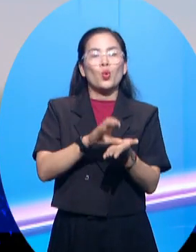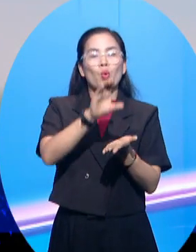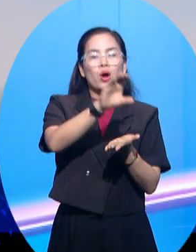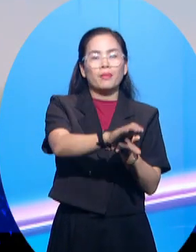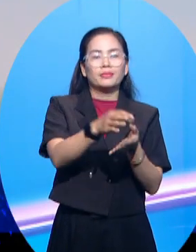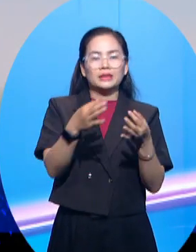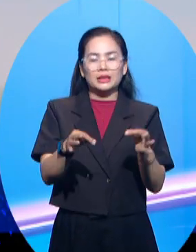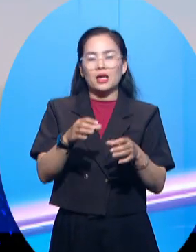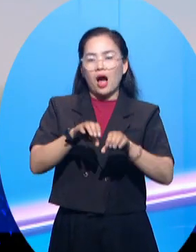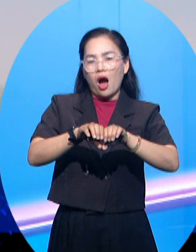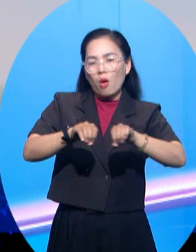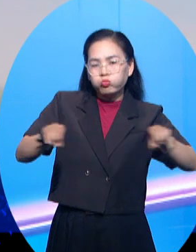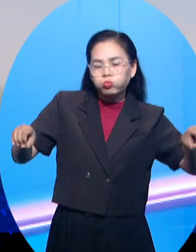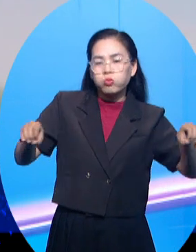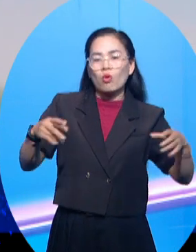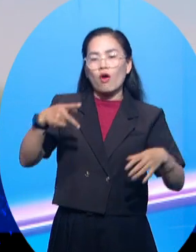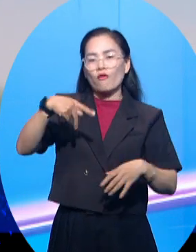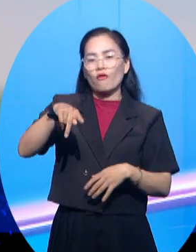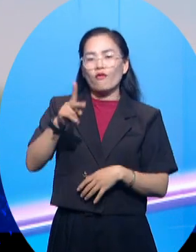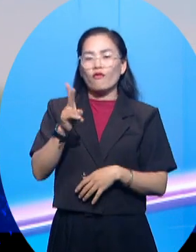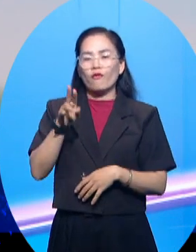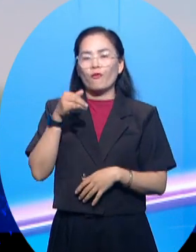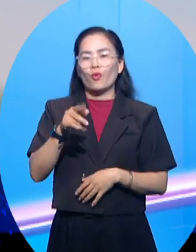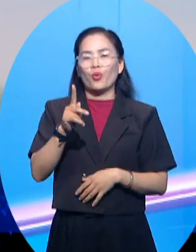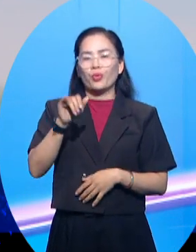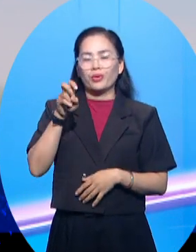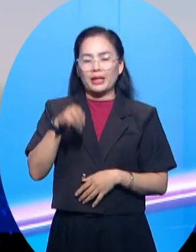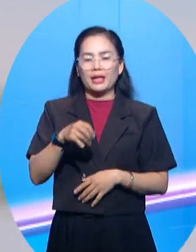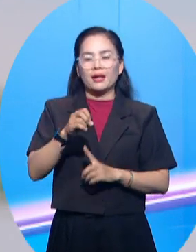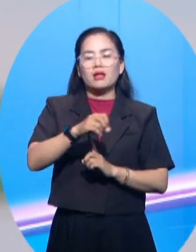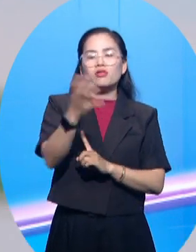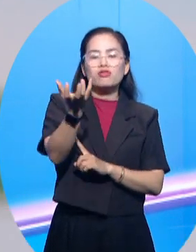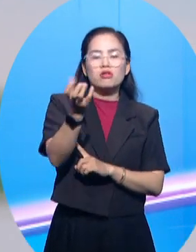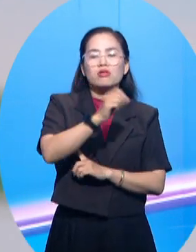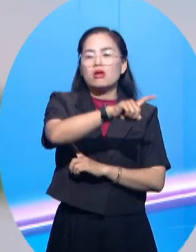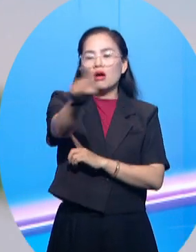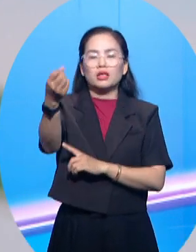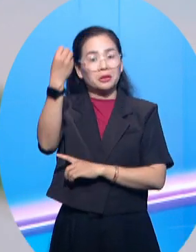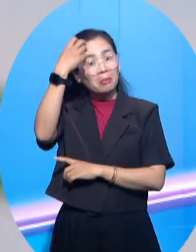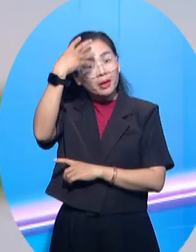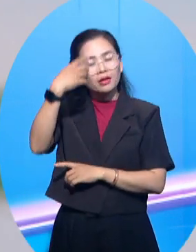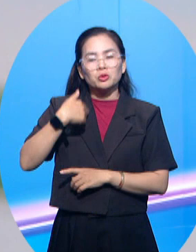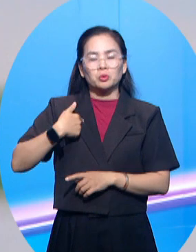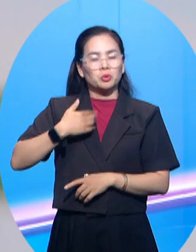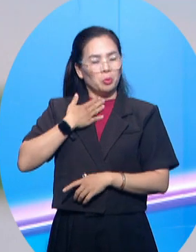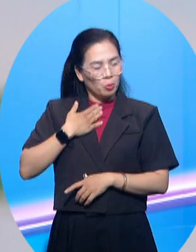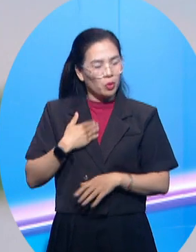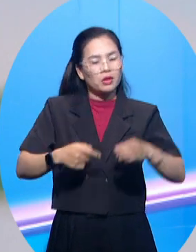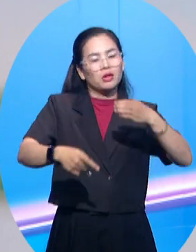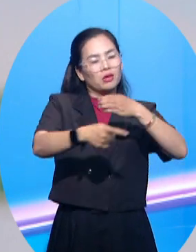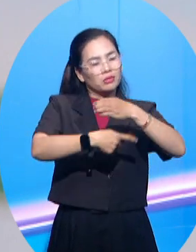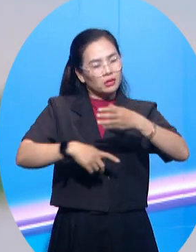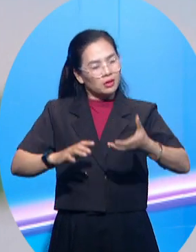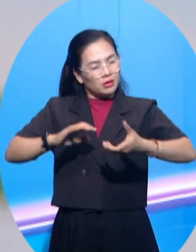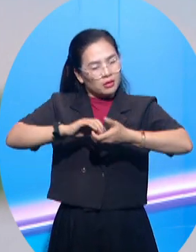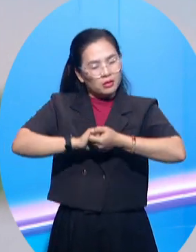ống và phụ kiện cho cái hệ thống tưới nước thông minh, thì chúng tôi cũng sẽ cam kết đồng hành cùng với nông dân và